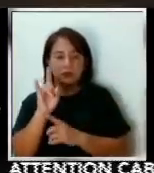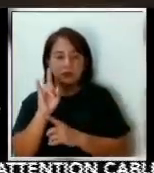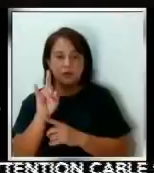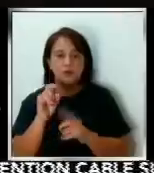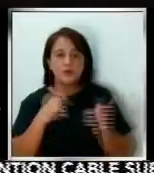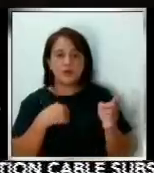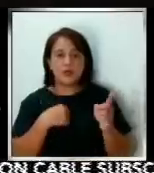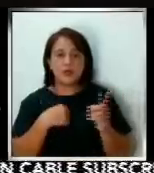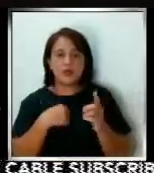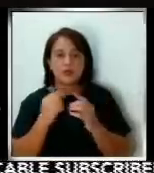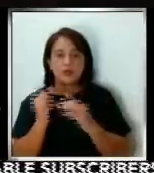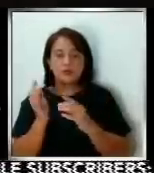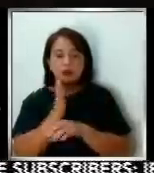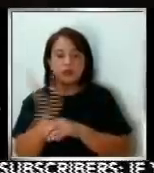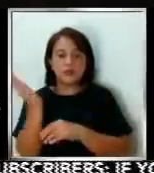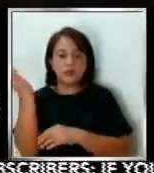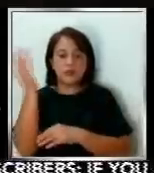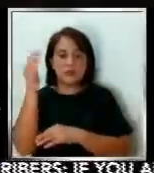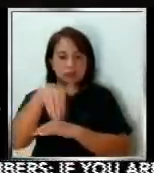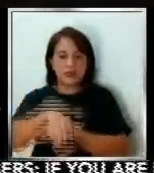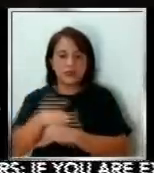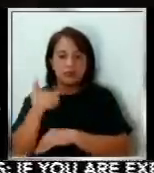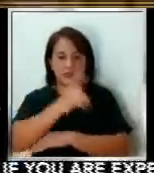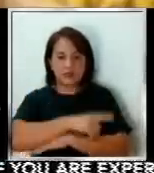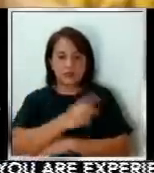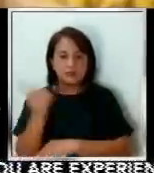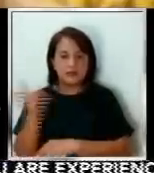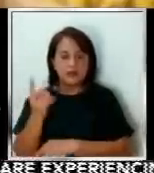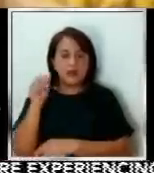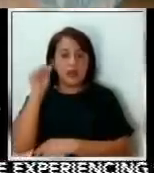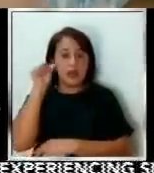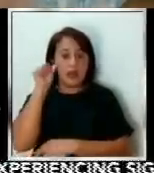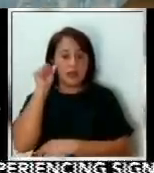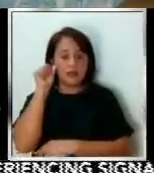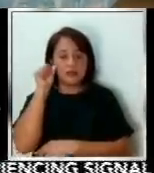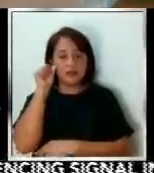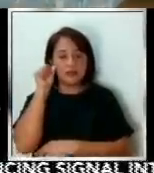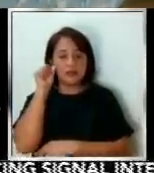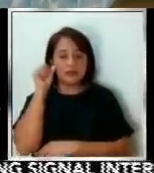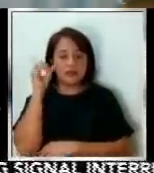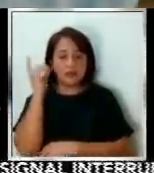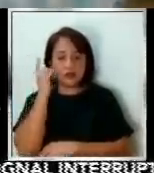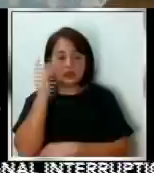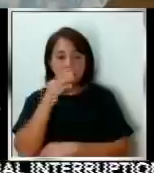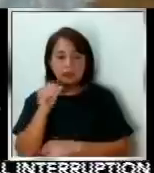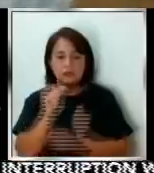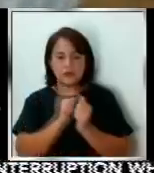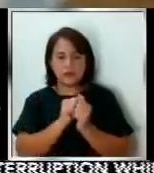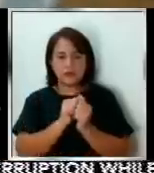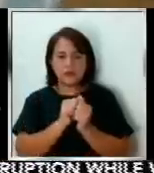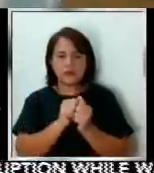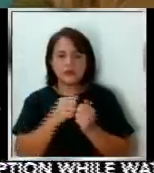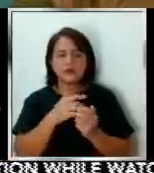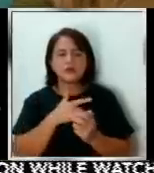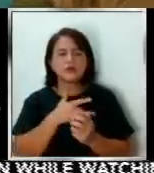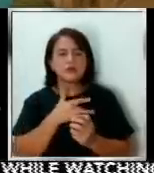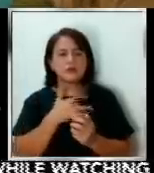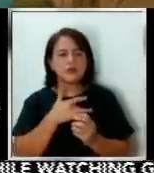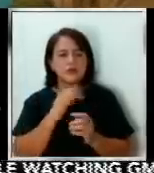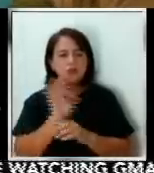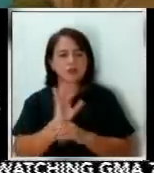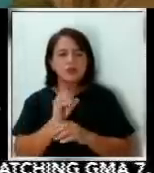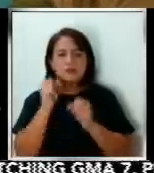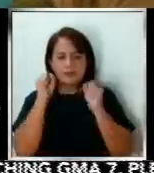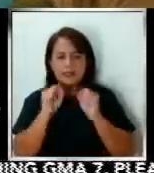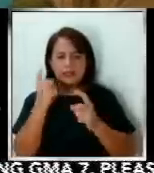Day na pinagbidahan naman nila ni Alessandra De Rossi. Punong-puno raw ng feels ang pelikula na nagpahagulgol sa mga